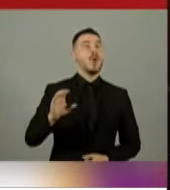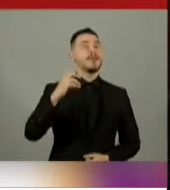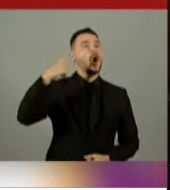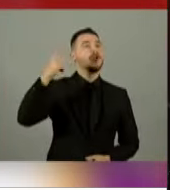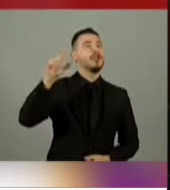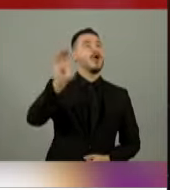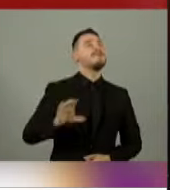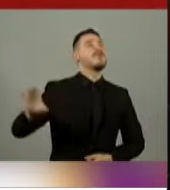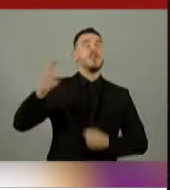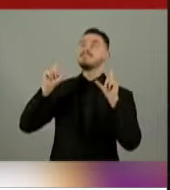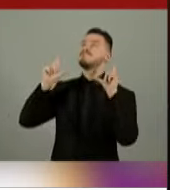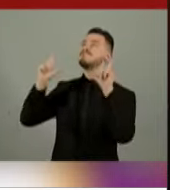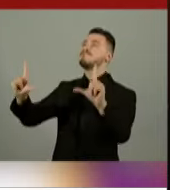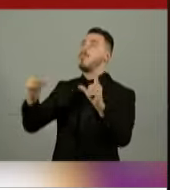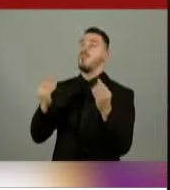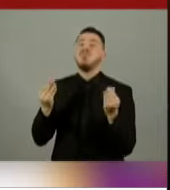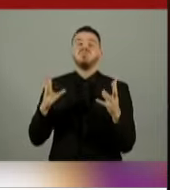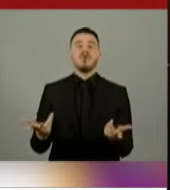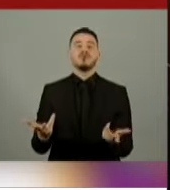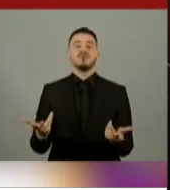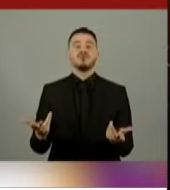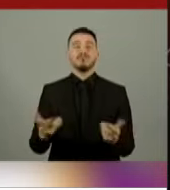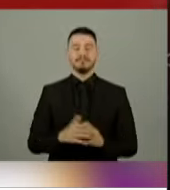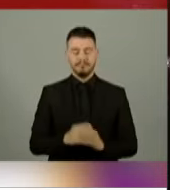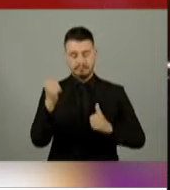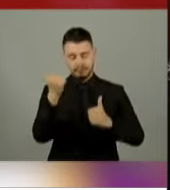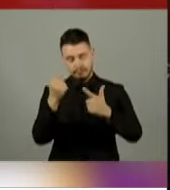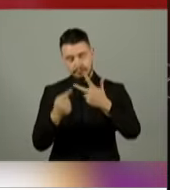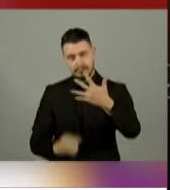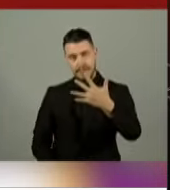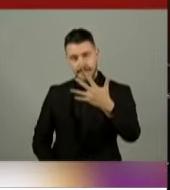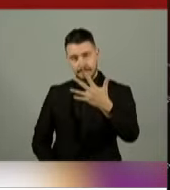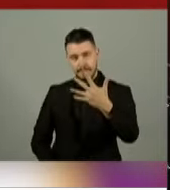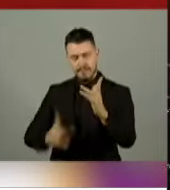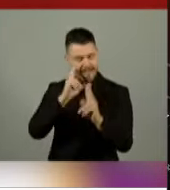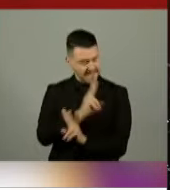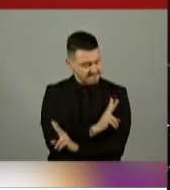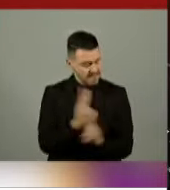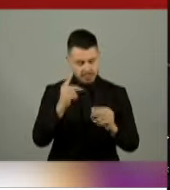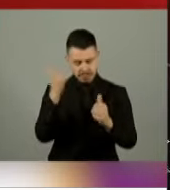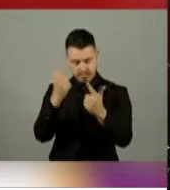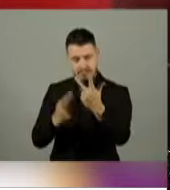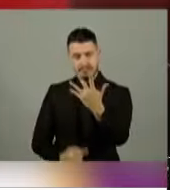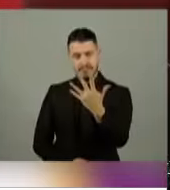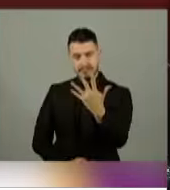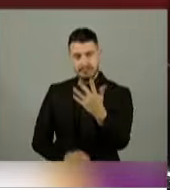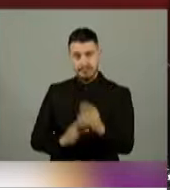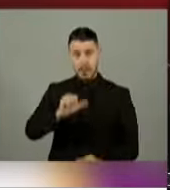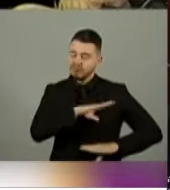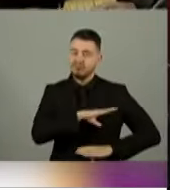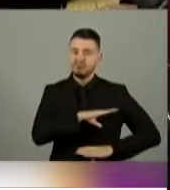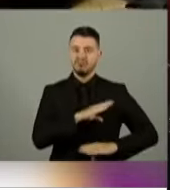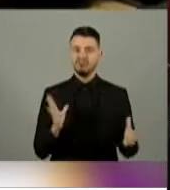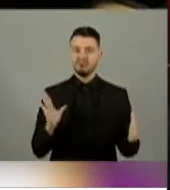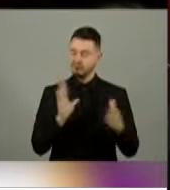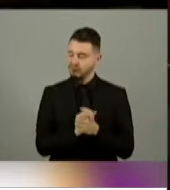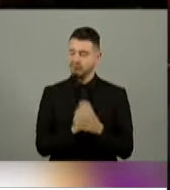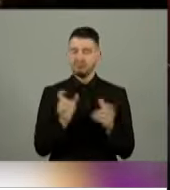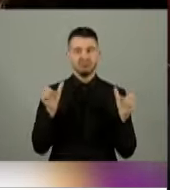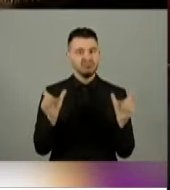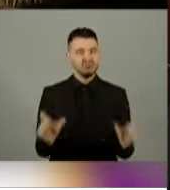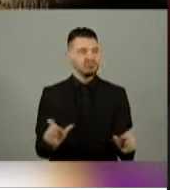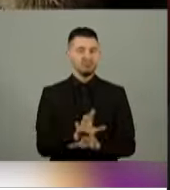να χάσουμε και με πολύ κραυγαλαίο τρόπο στις ευρωεκλογές, παρεμβαίνω σε αυτή τη διαδικασία να προλάβω τα